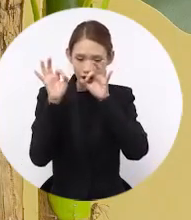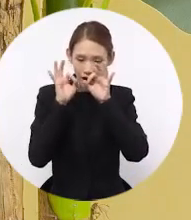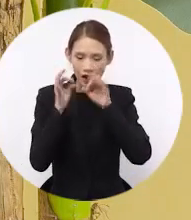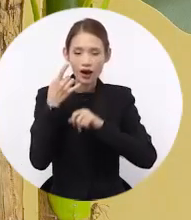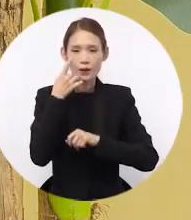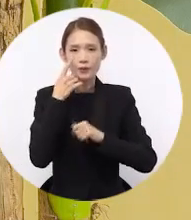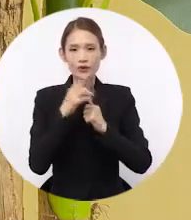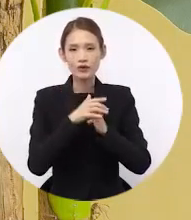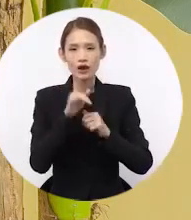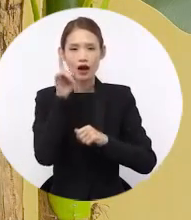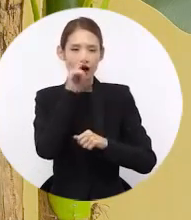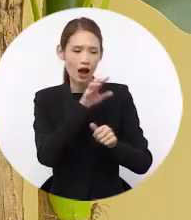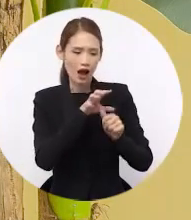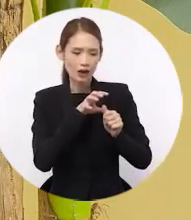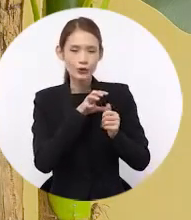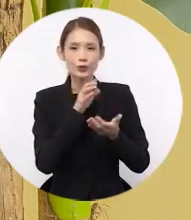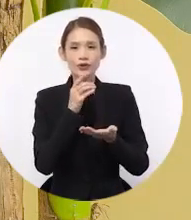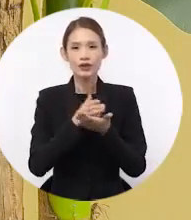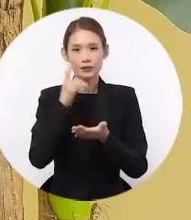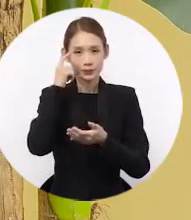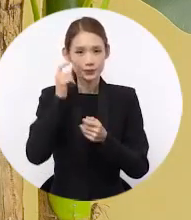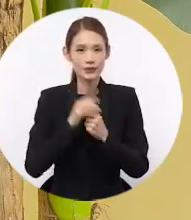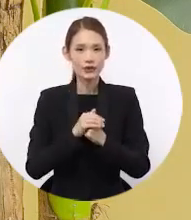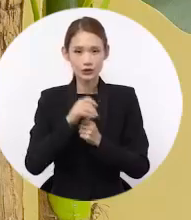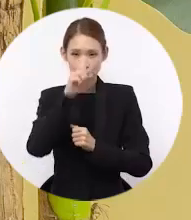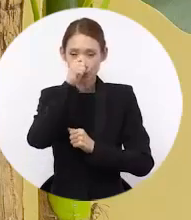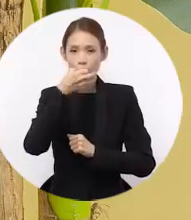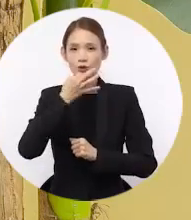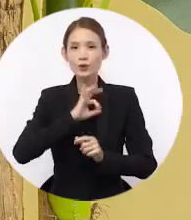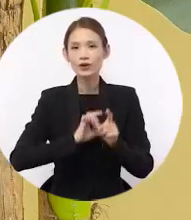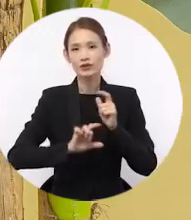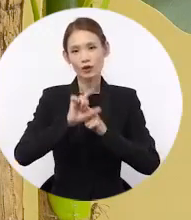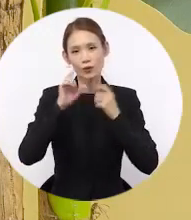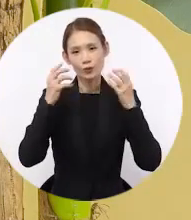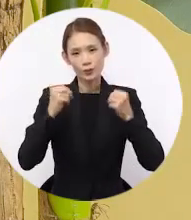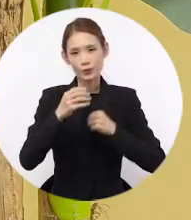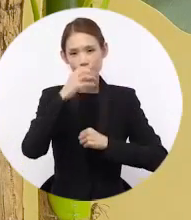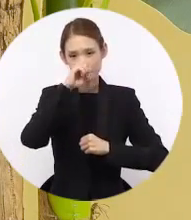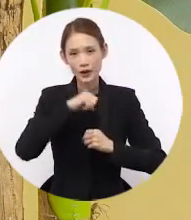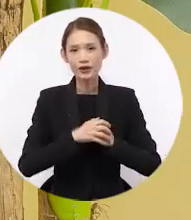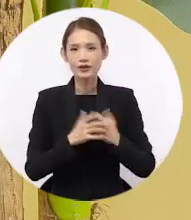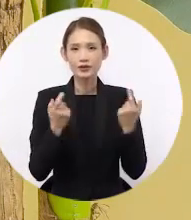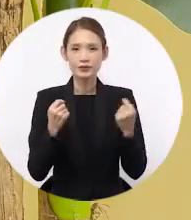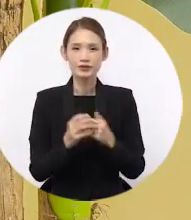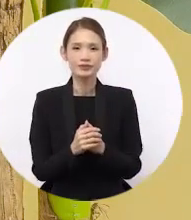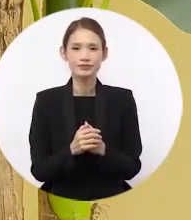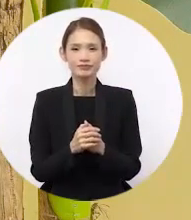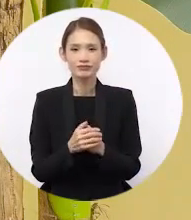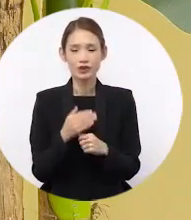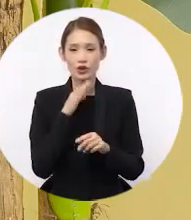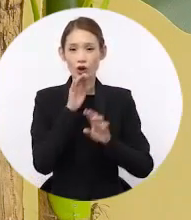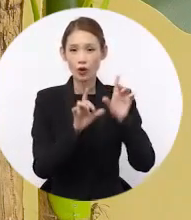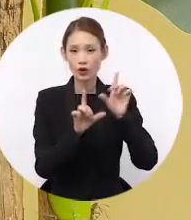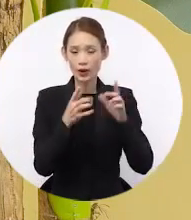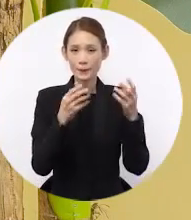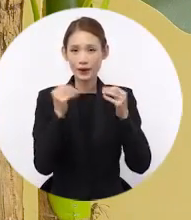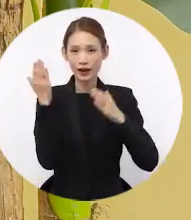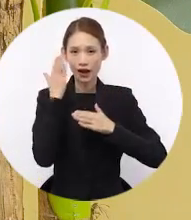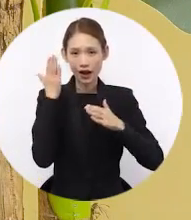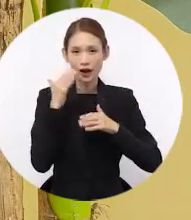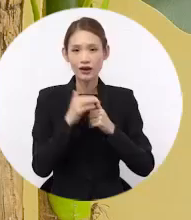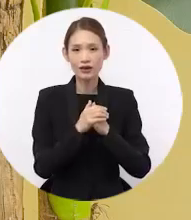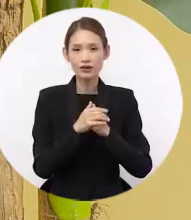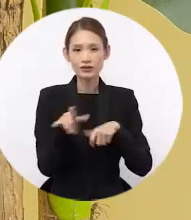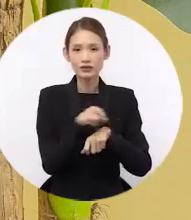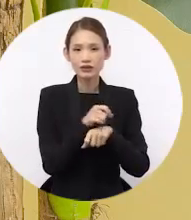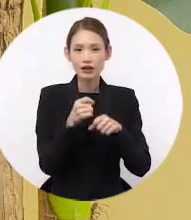찾아나가는 일이라서 저는 그렇게 악용될 것보다는 좋은 효과들이 더 많지 않을까 하는 생각이 들고요. 현실적으로 많은